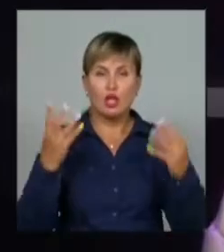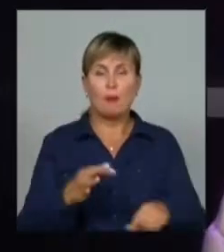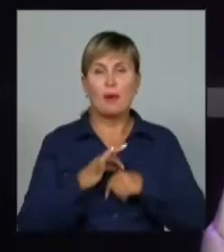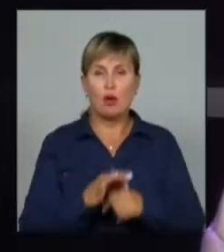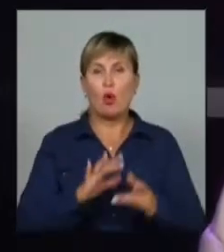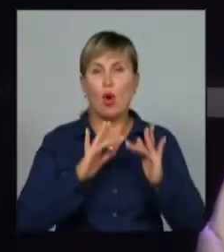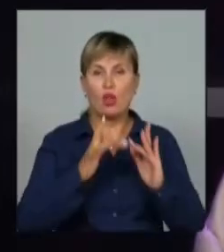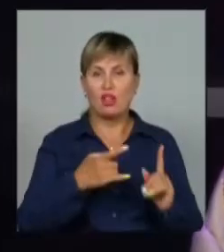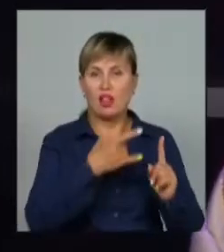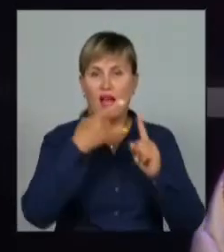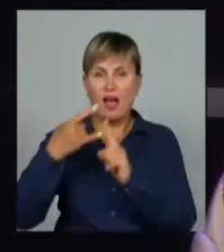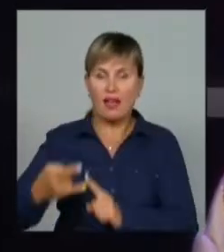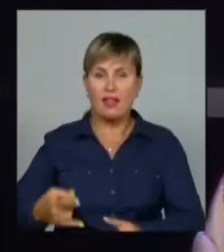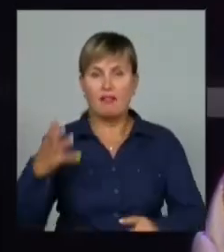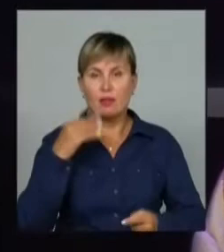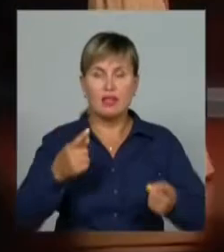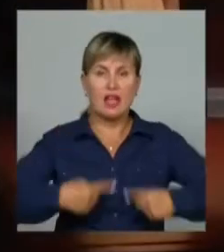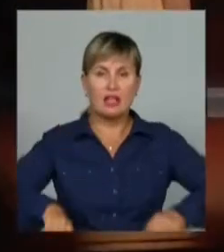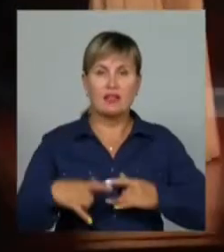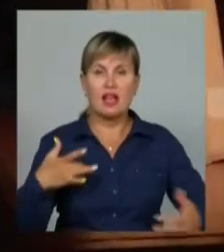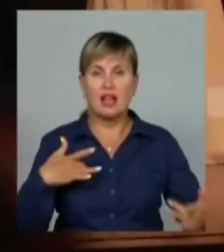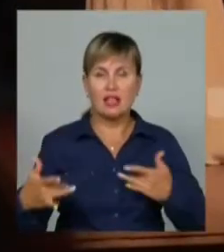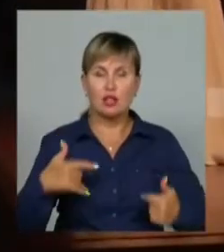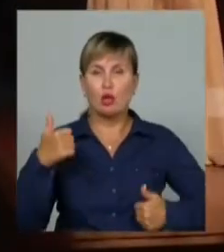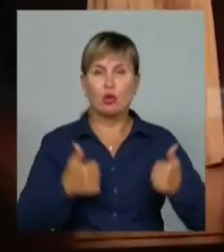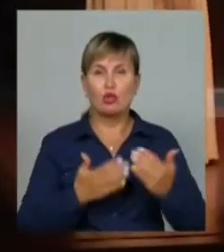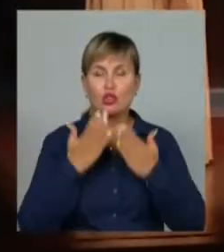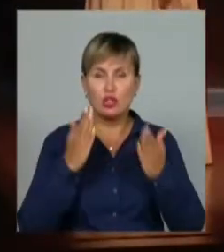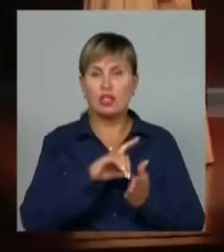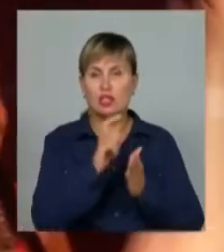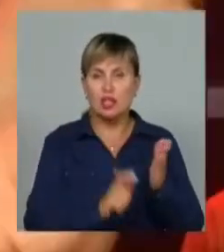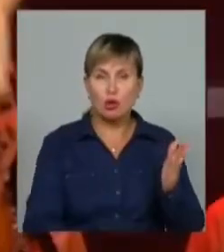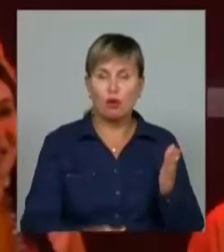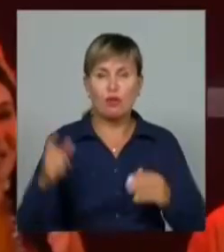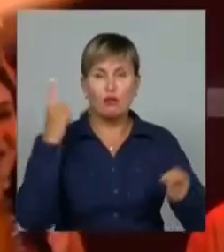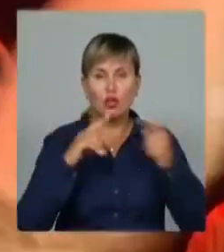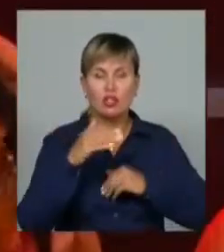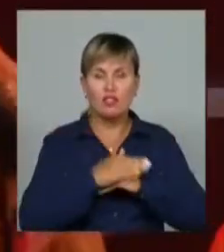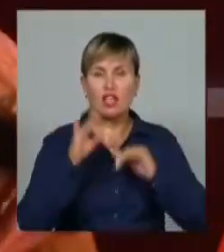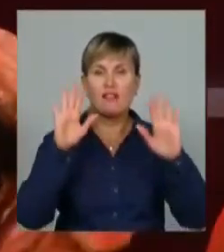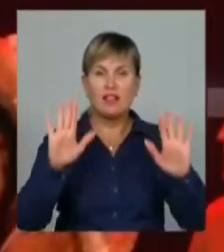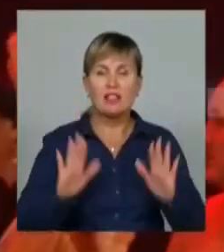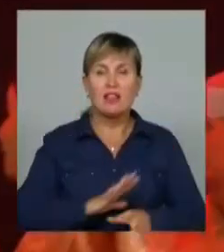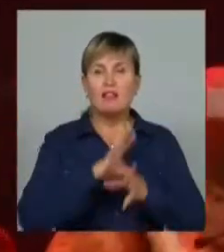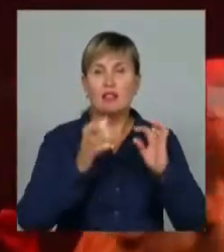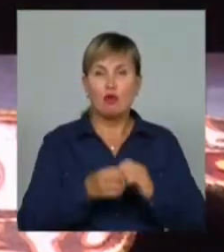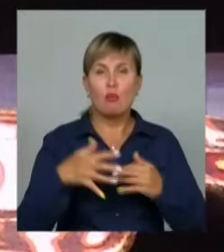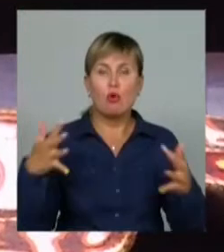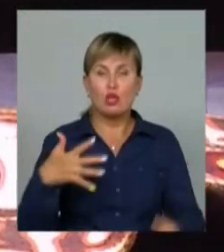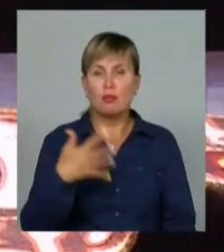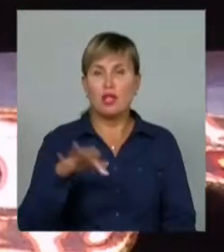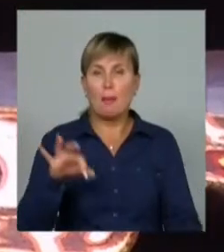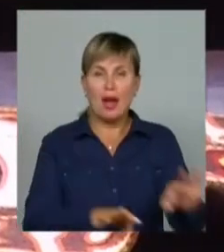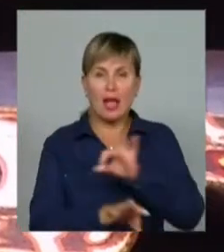в онлайн-формате. В Алматы организовали концерты, конкурсы чтения стихов, творческие вечера и выставки. Всего больше 50